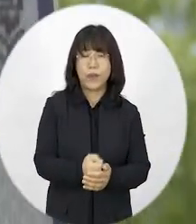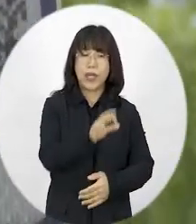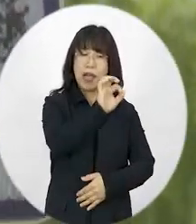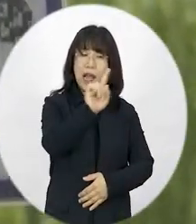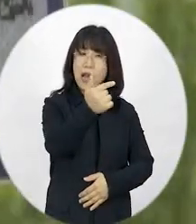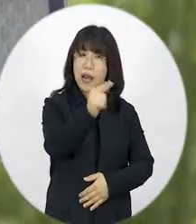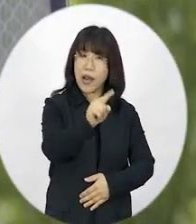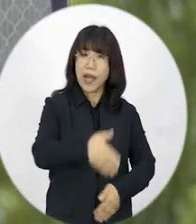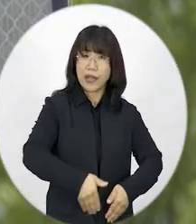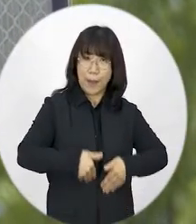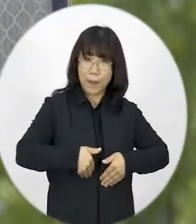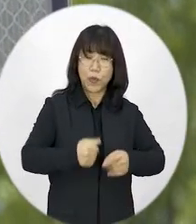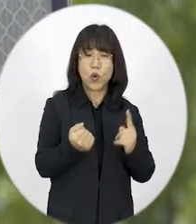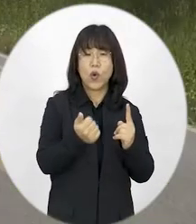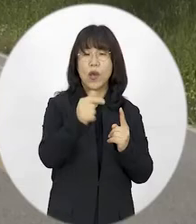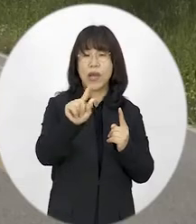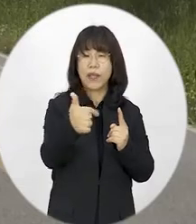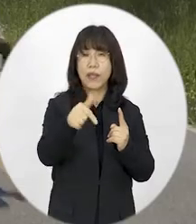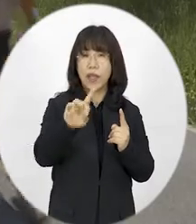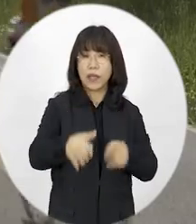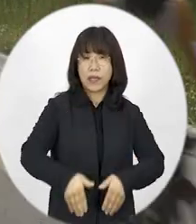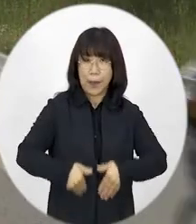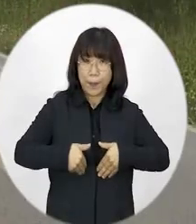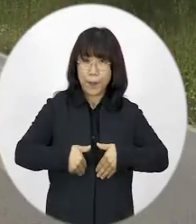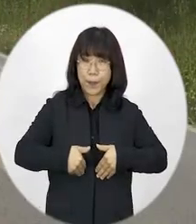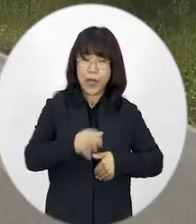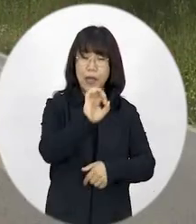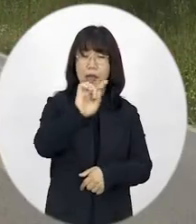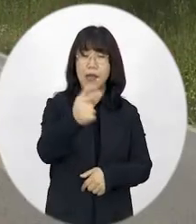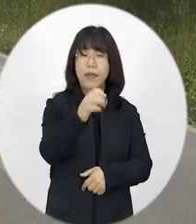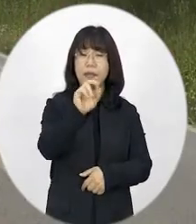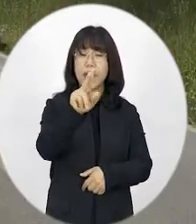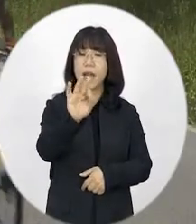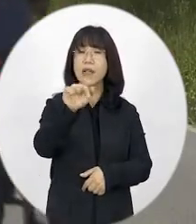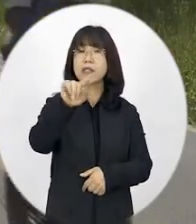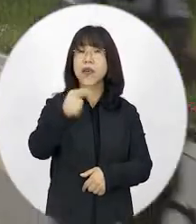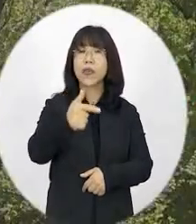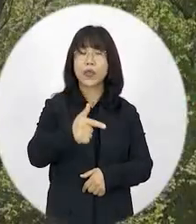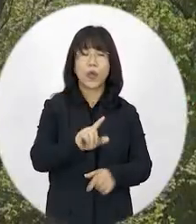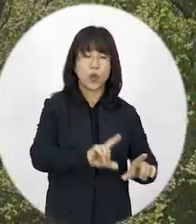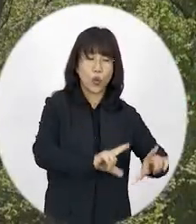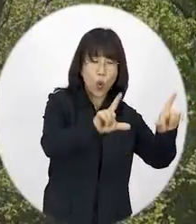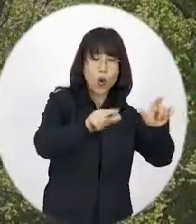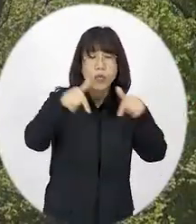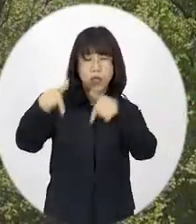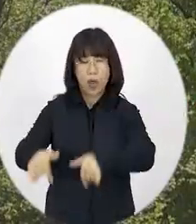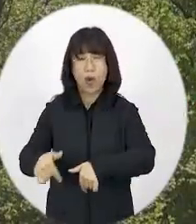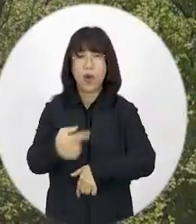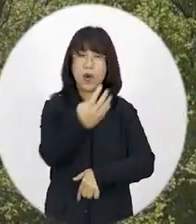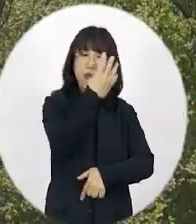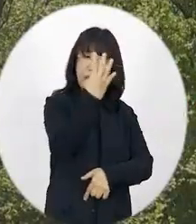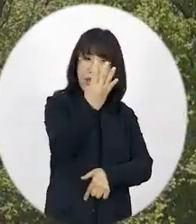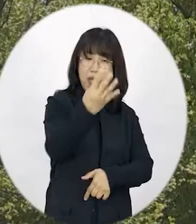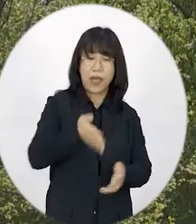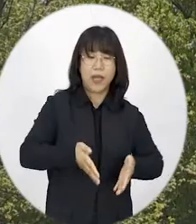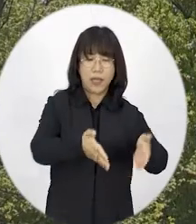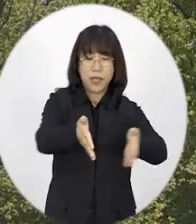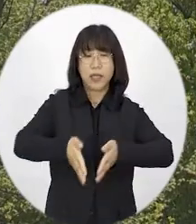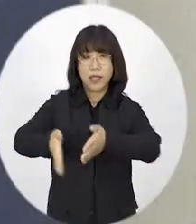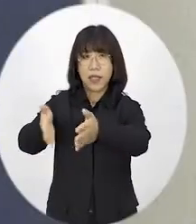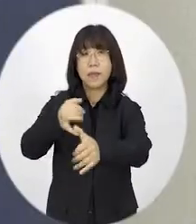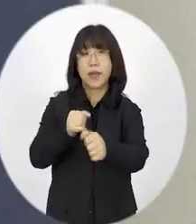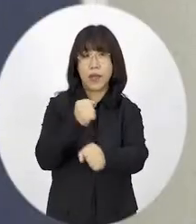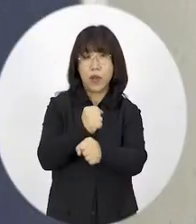아라 자전거 남길, 한강 남 자전거길, 안양천 동 자전거길, 안양천 서 자전거길 등